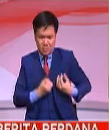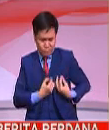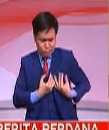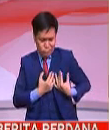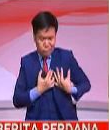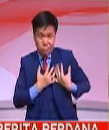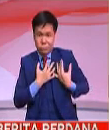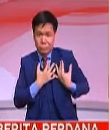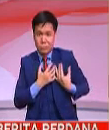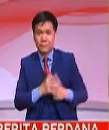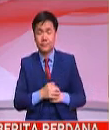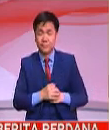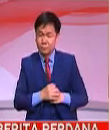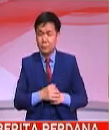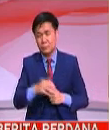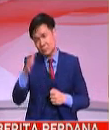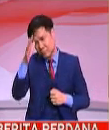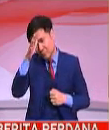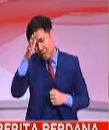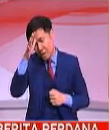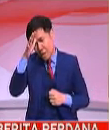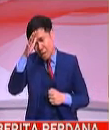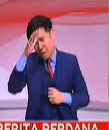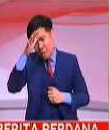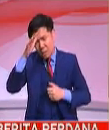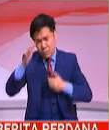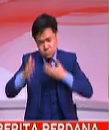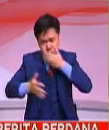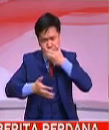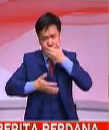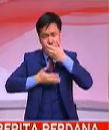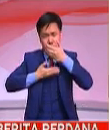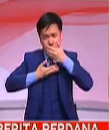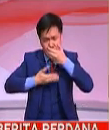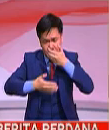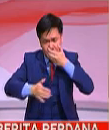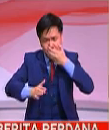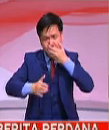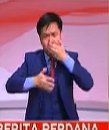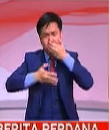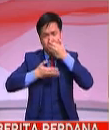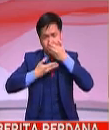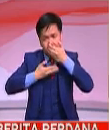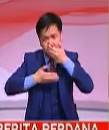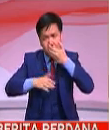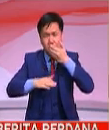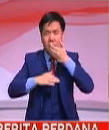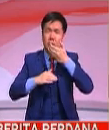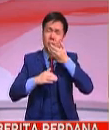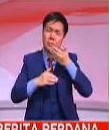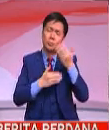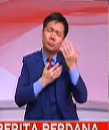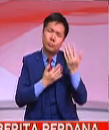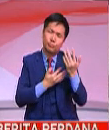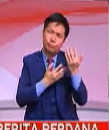ayah ambil oksigen je. Cuma tunggu dia pergi macam tu